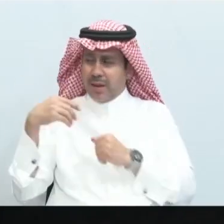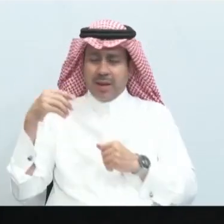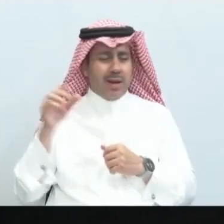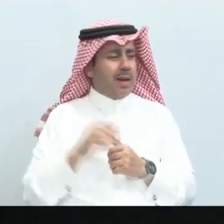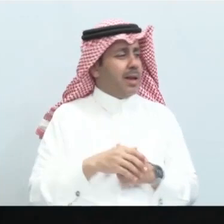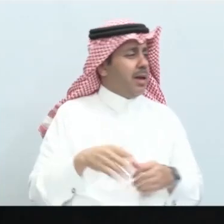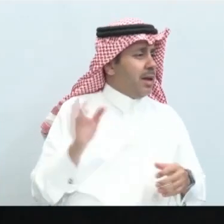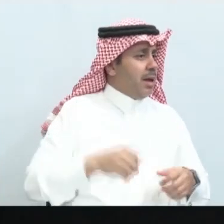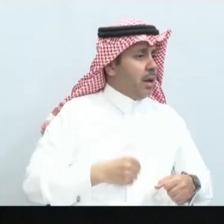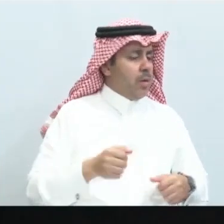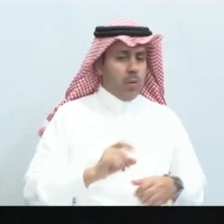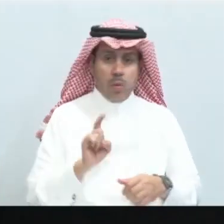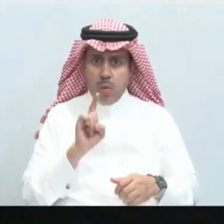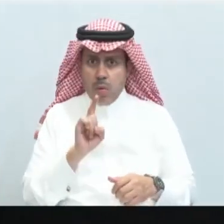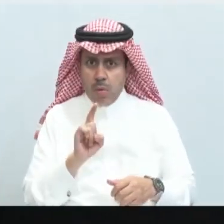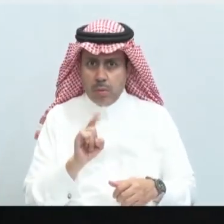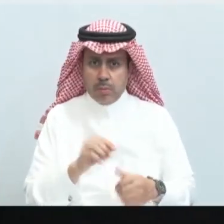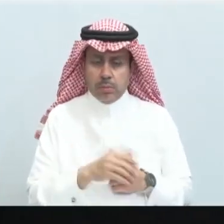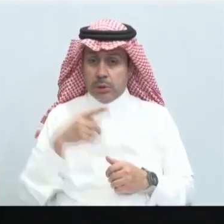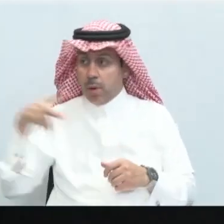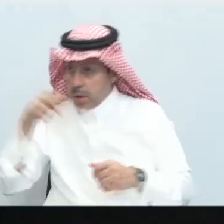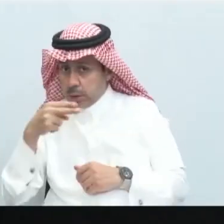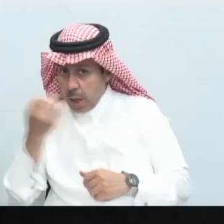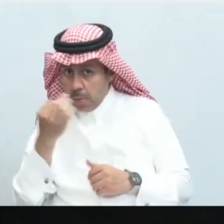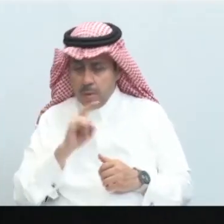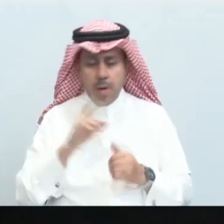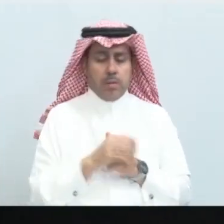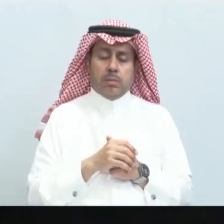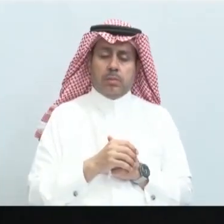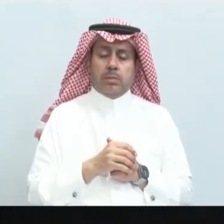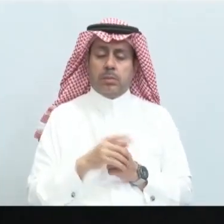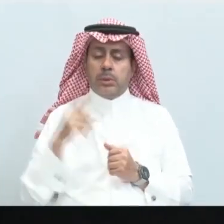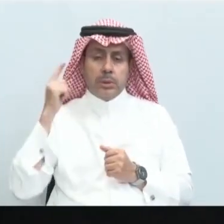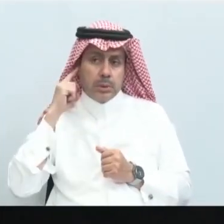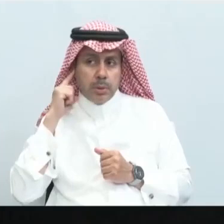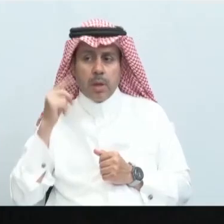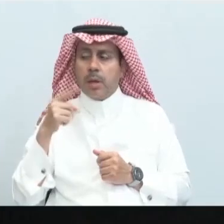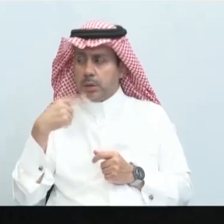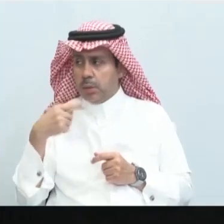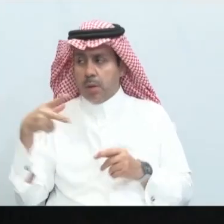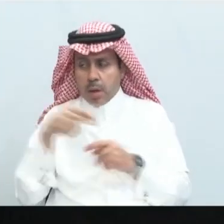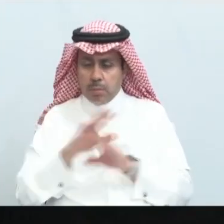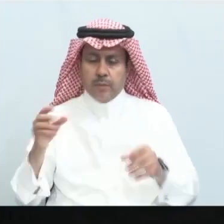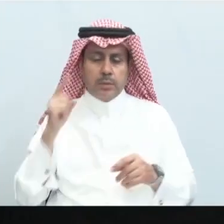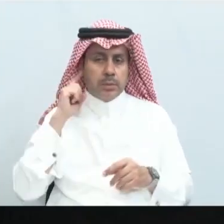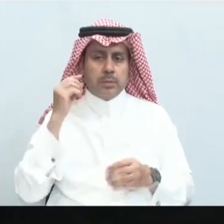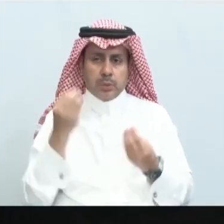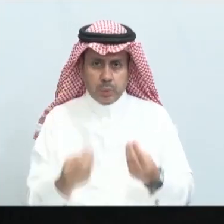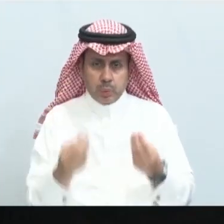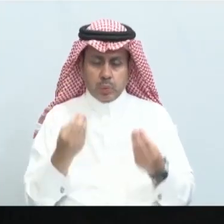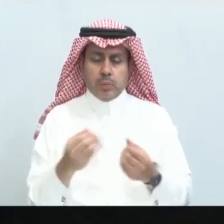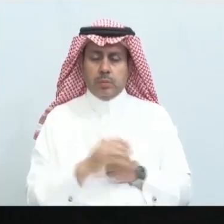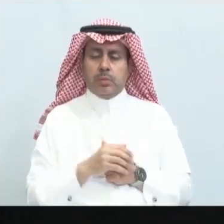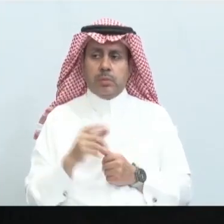اقاطعه جميل ما شاء الله ما شاء الله باذن لا اقاطعه ابدا وانما انتظر